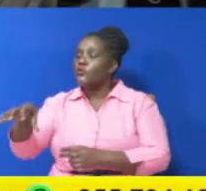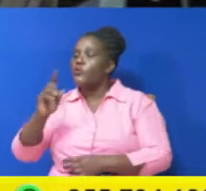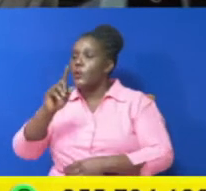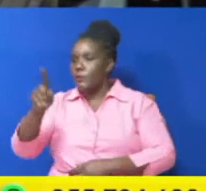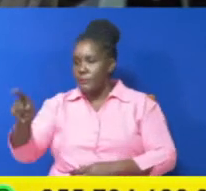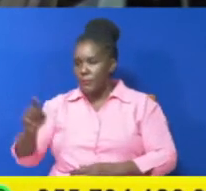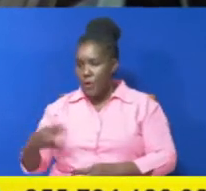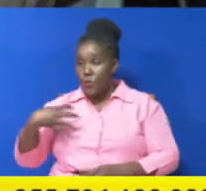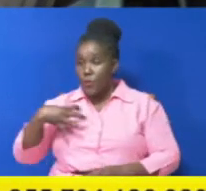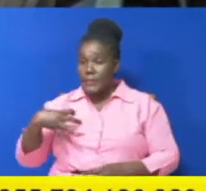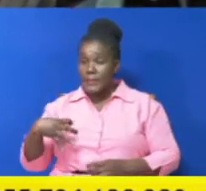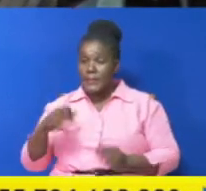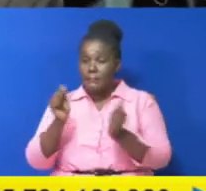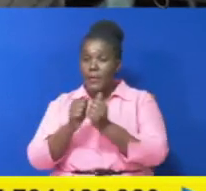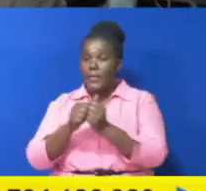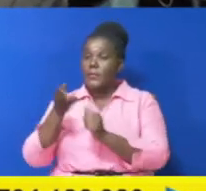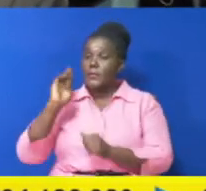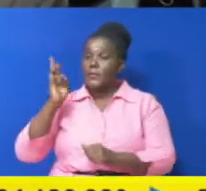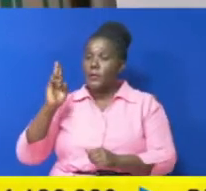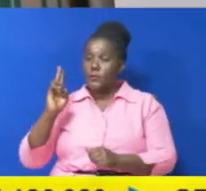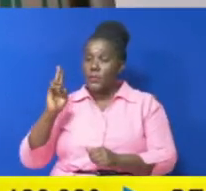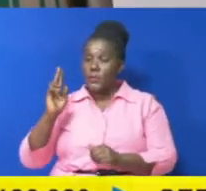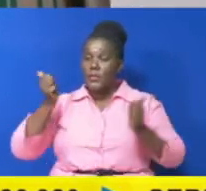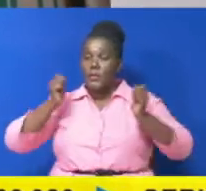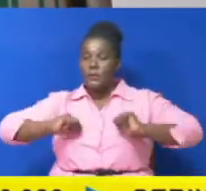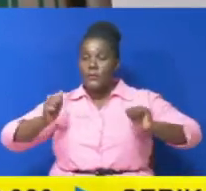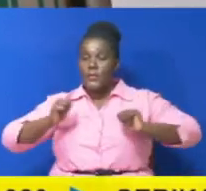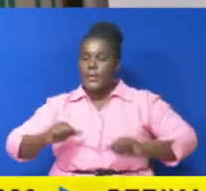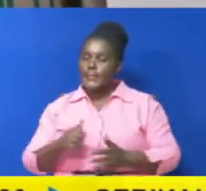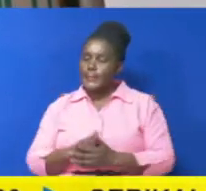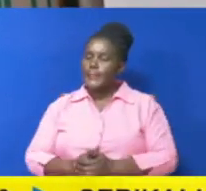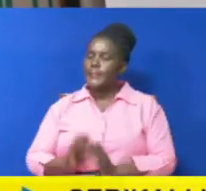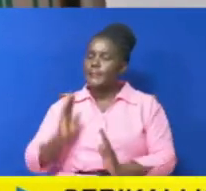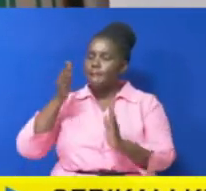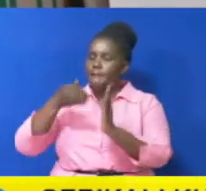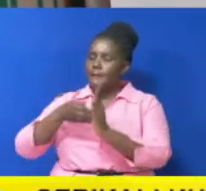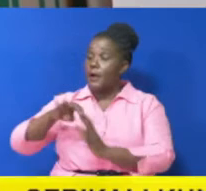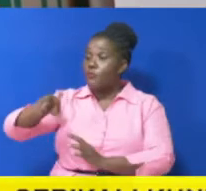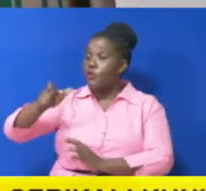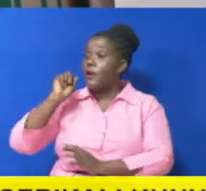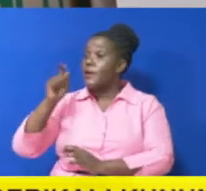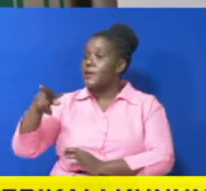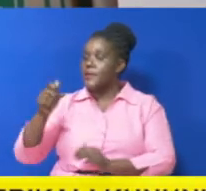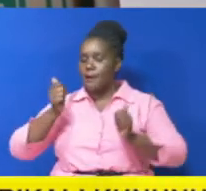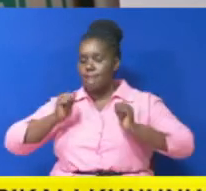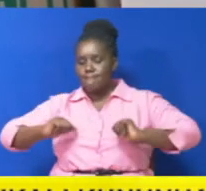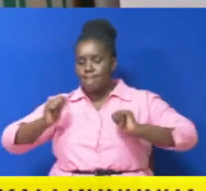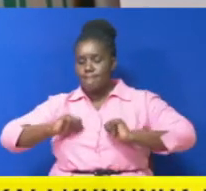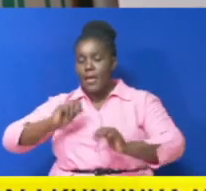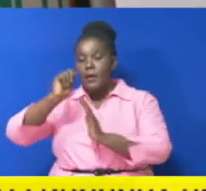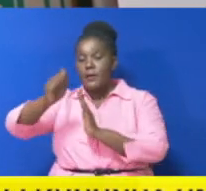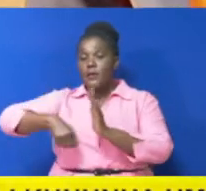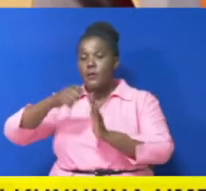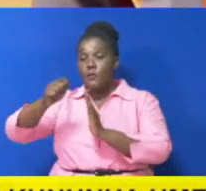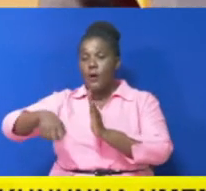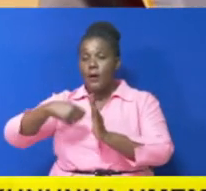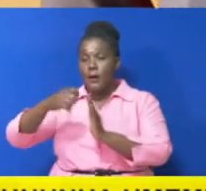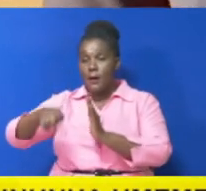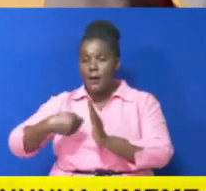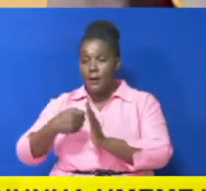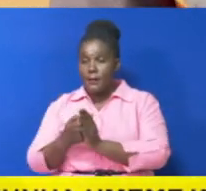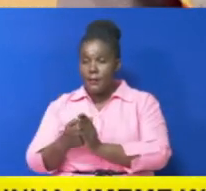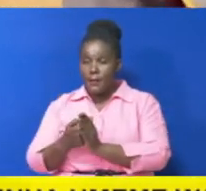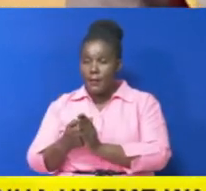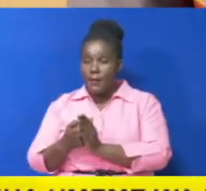Utalii nchini Dr. Pindi Chana ametoa wito huo wilani Mufindi mkoani Iringa alipotembelea kiwanda cha kukausha mazao ya misitu